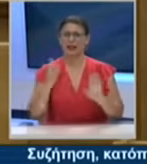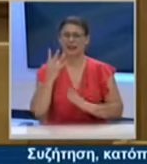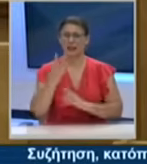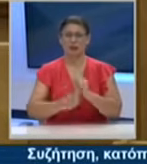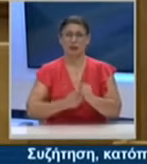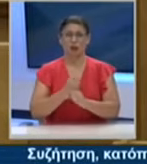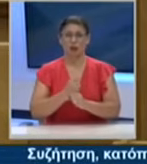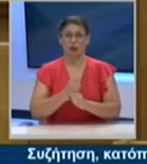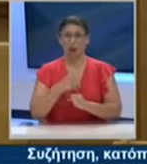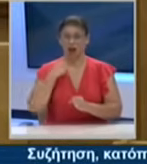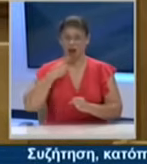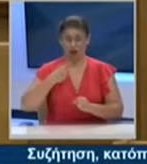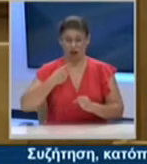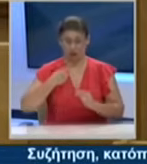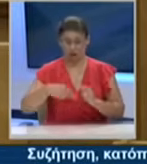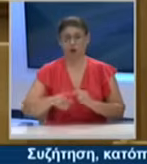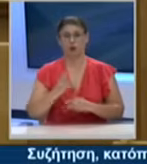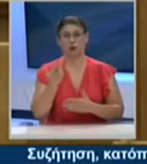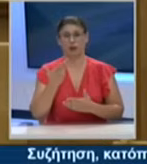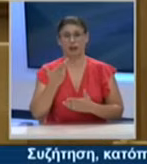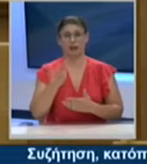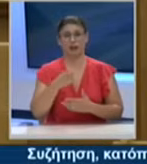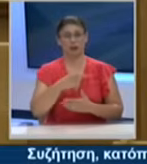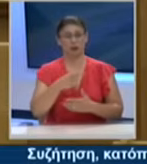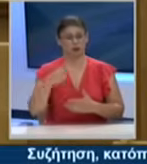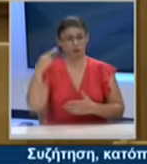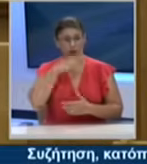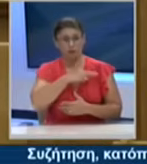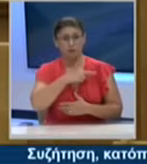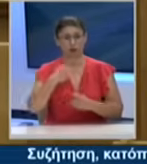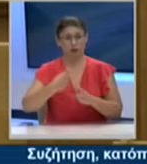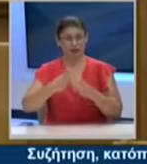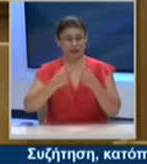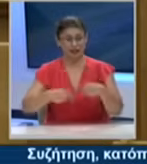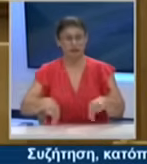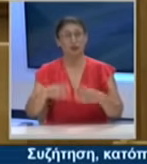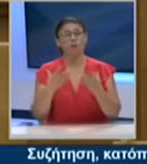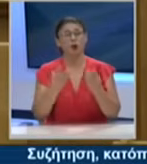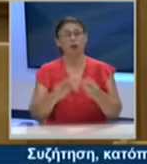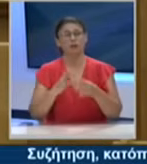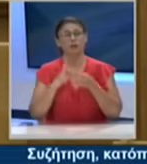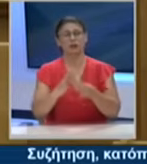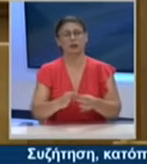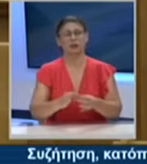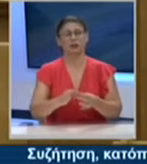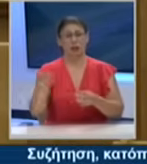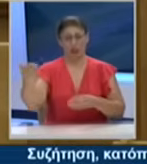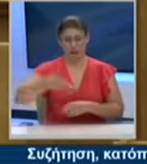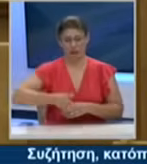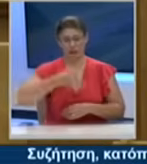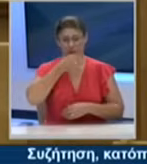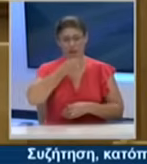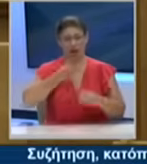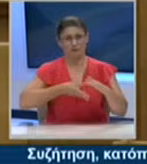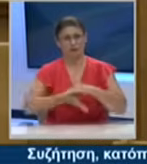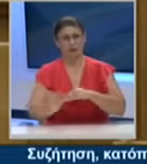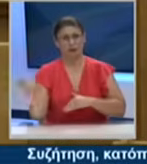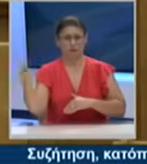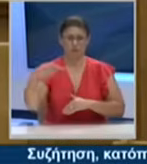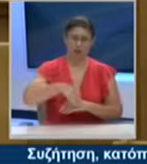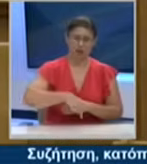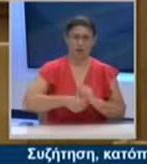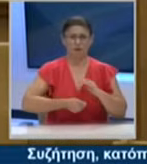πραγματικά η προσβολή του Πρωθυπουργού στην ελληνική λύση είναι συνεχής και αδιάλειπτη. Το έχει κάνει άπειρες φορές. Έρχεται, μιλάει, φεύγει,